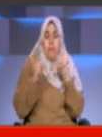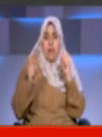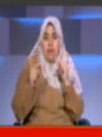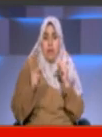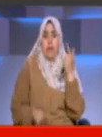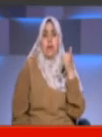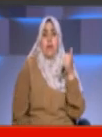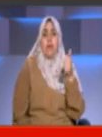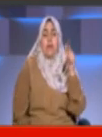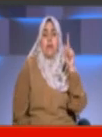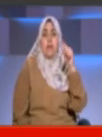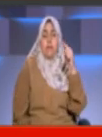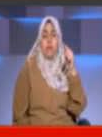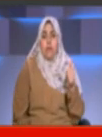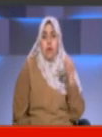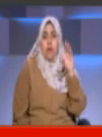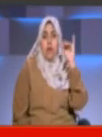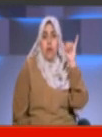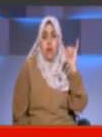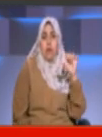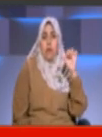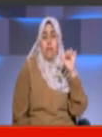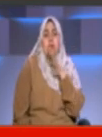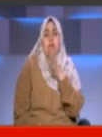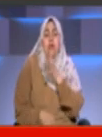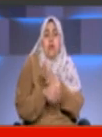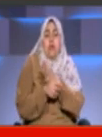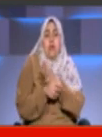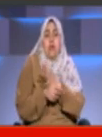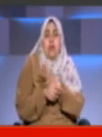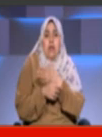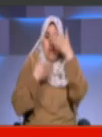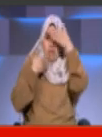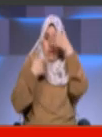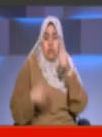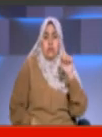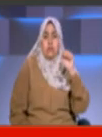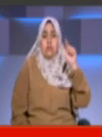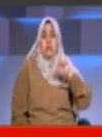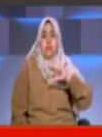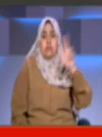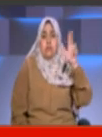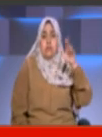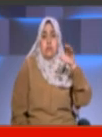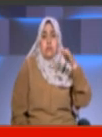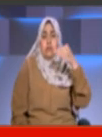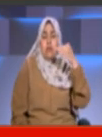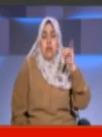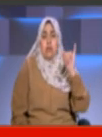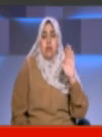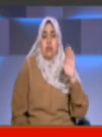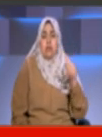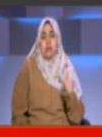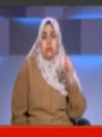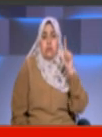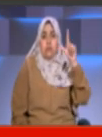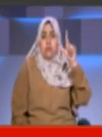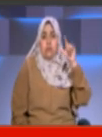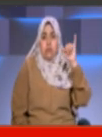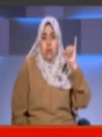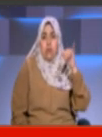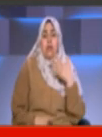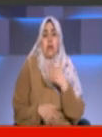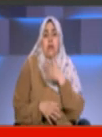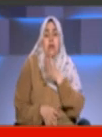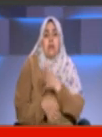موسى موسى عمران، الإرهابي الإخواني صلاح سالم خالد صباح، الإرهابي الإخواني